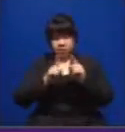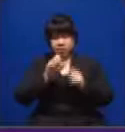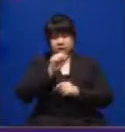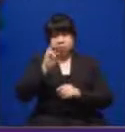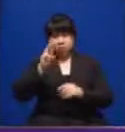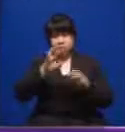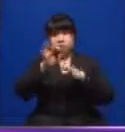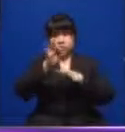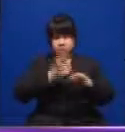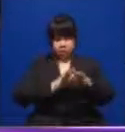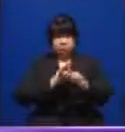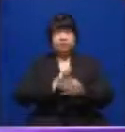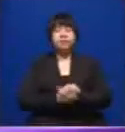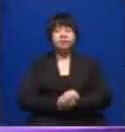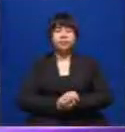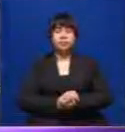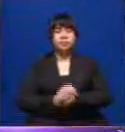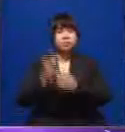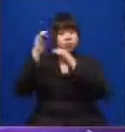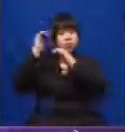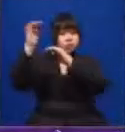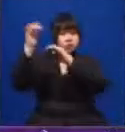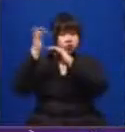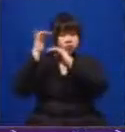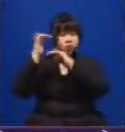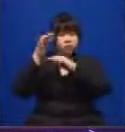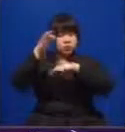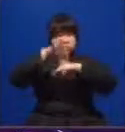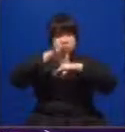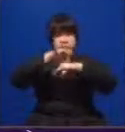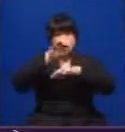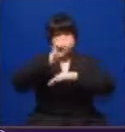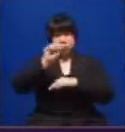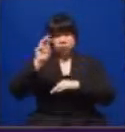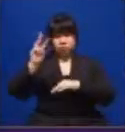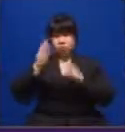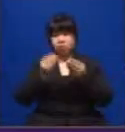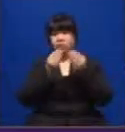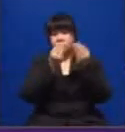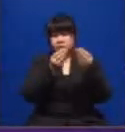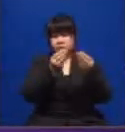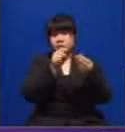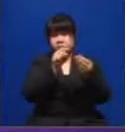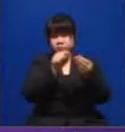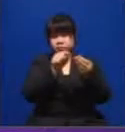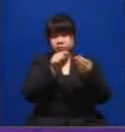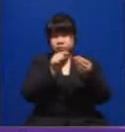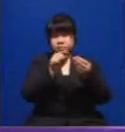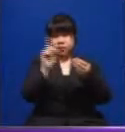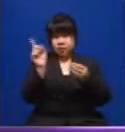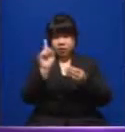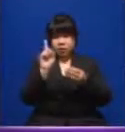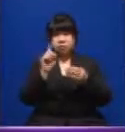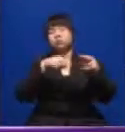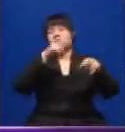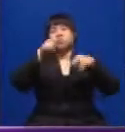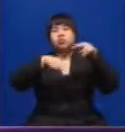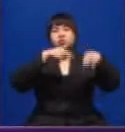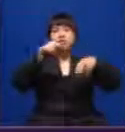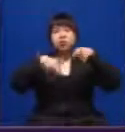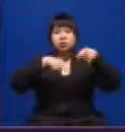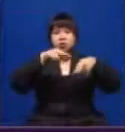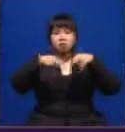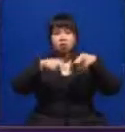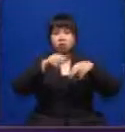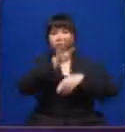ความคาดหวังของประชาชนที่มีต่อการทำหน้าที่ของสมาชิกวุฒิสภาที่ได้จากการเลือกตั้งควรมุ่งเน้นการตรวจสอบตามบท